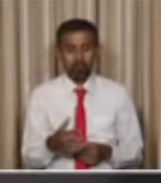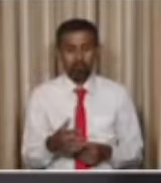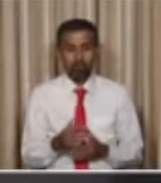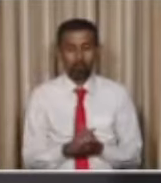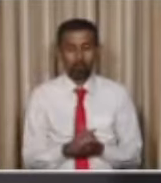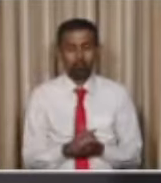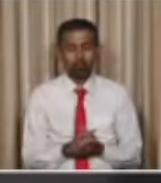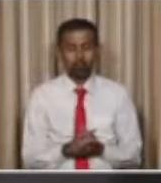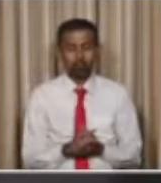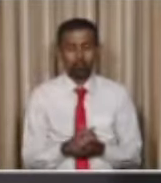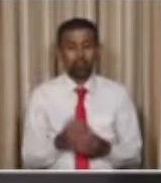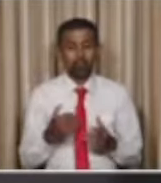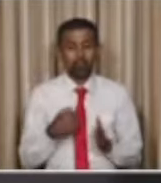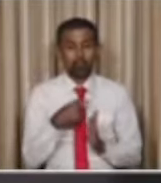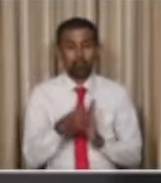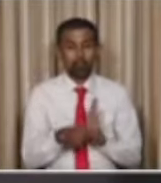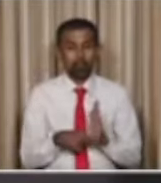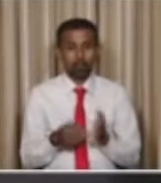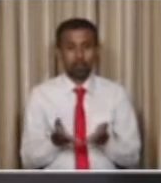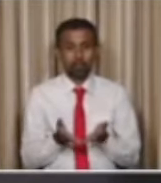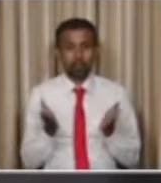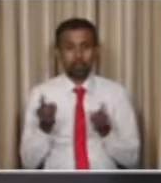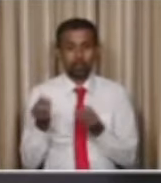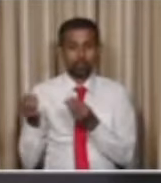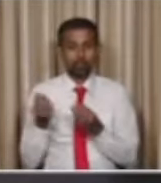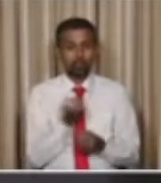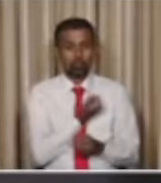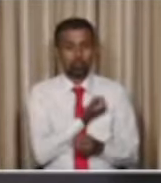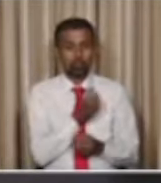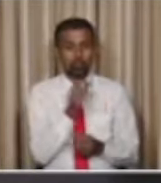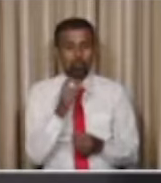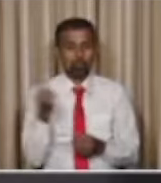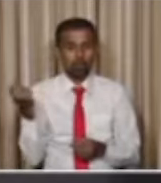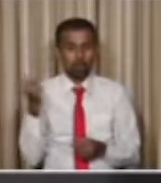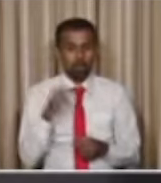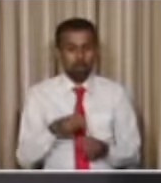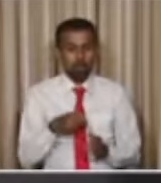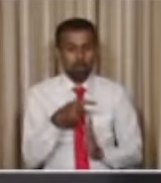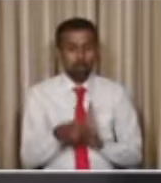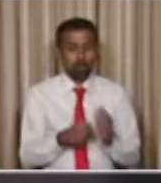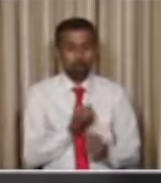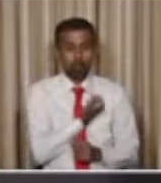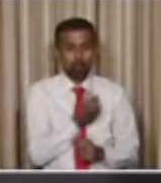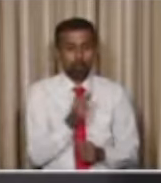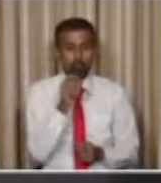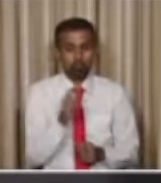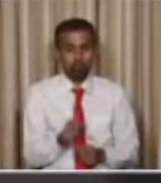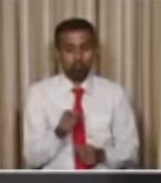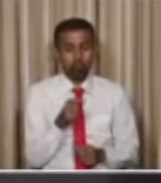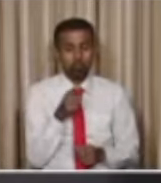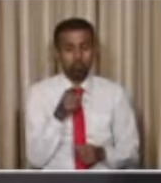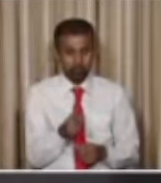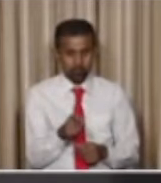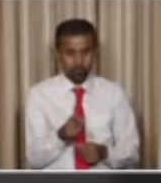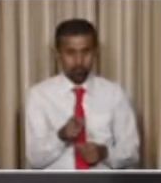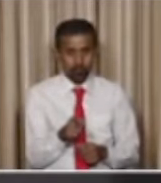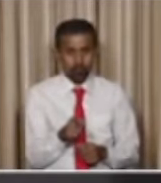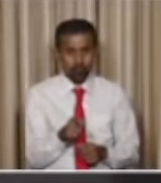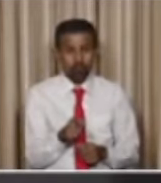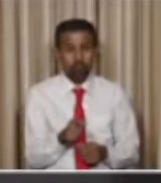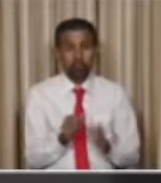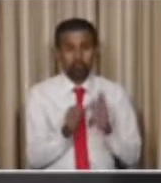ಮೇಕೆಂಗ್ ಅಪೇ ರಟಟ ಇಂದಿಯಾವೇನ್ ದೊಸ್ತರಲ ಅವಿಲ್ಲ ಅಪೇ ರಟೆ ದೊಸ್ತರಲಟ ನೆತ್ತ ವೈದ್ಯವರುಂಟ